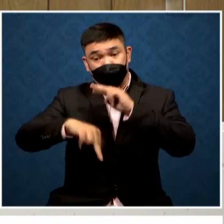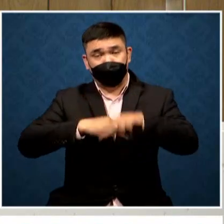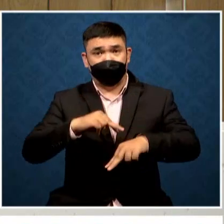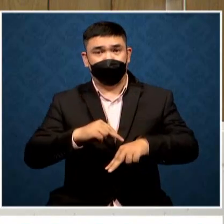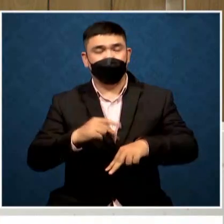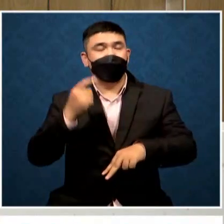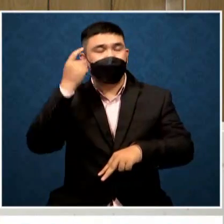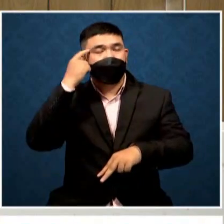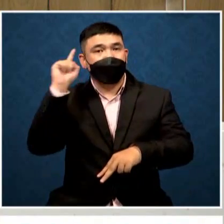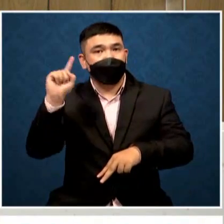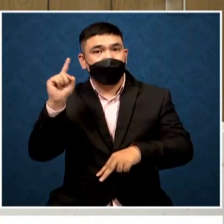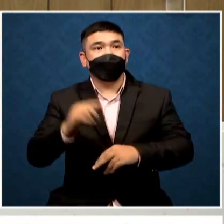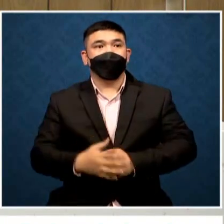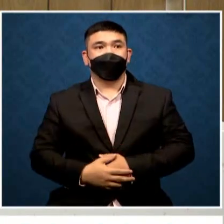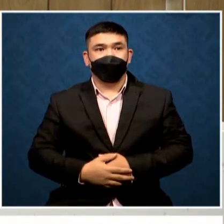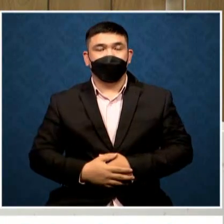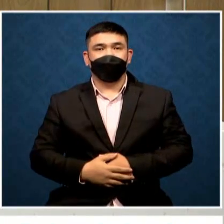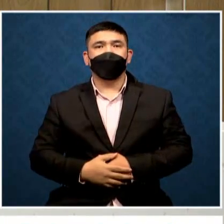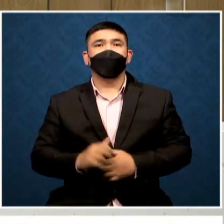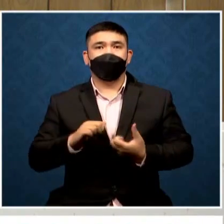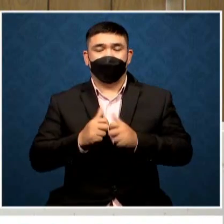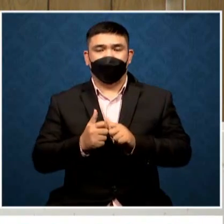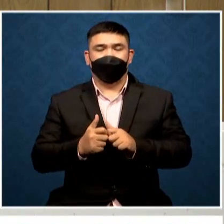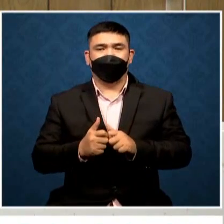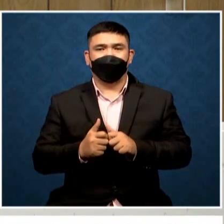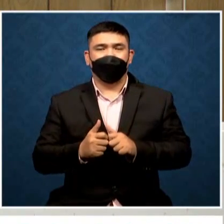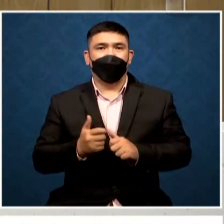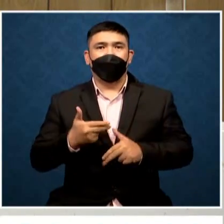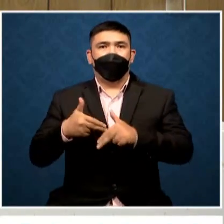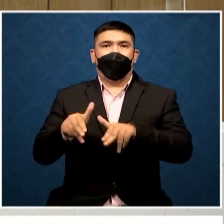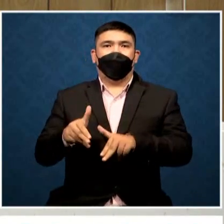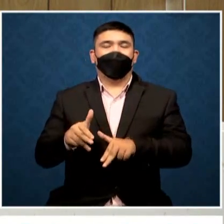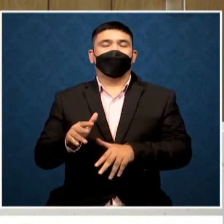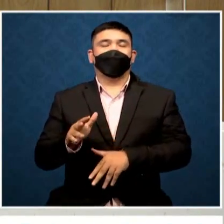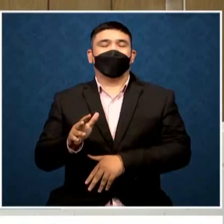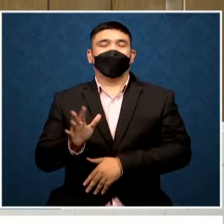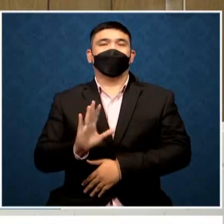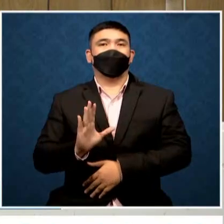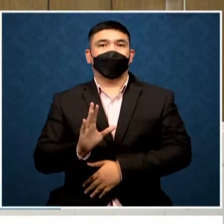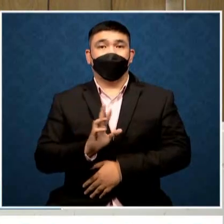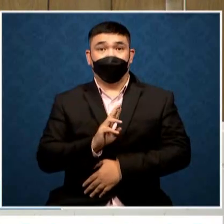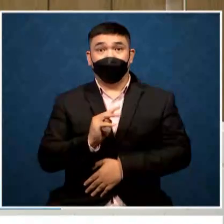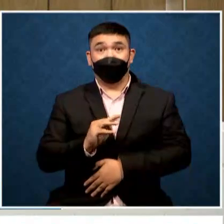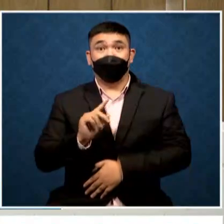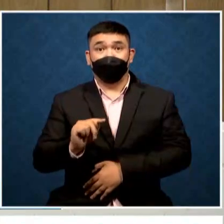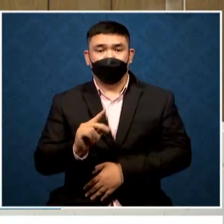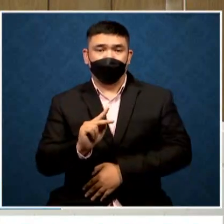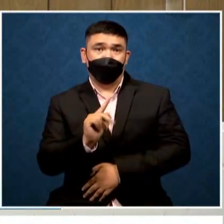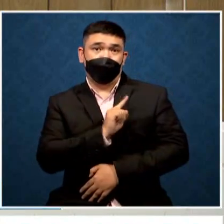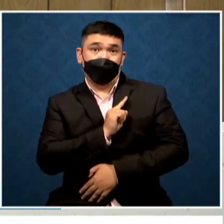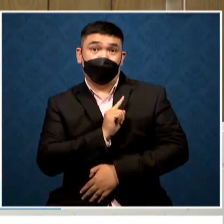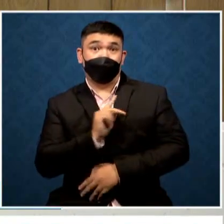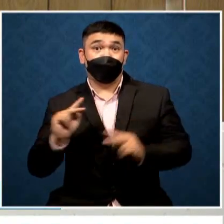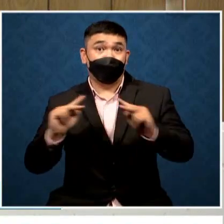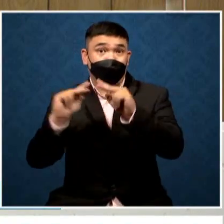ะหลีกเลี่ยงไม่ได้ว่ารัฐมนตรีทั้งหลายทุกกระทรวงที่รับผิดช